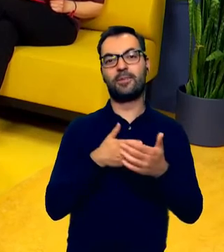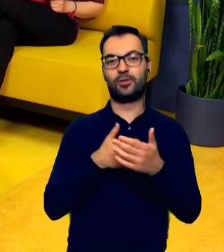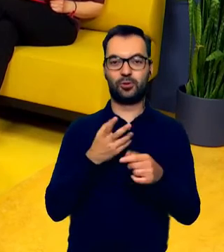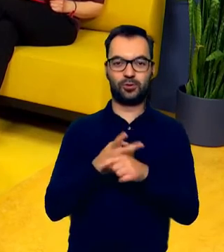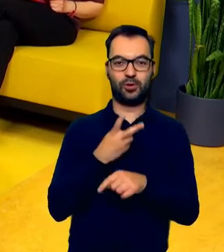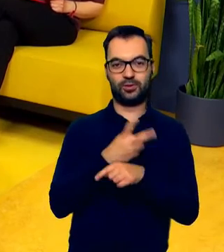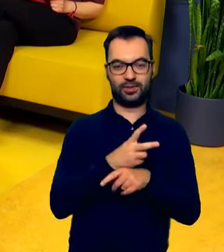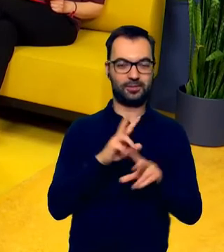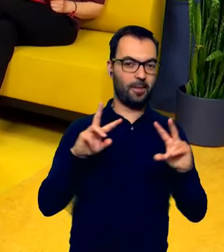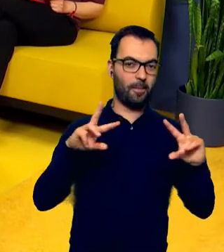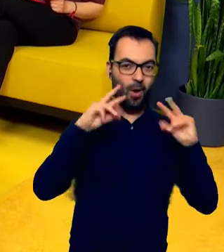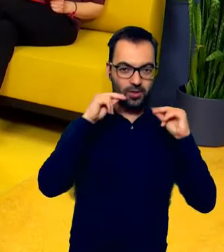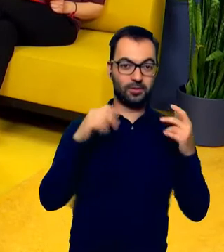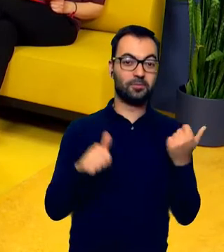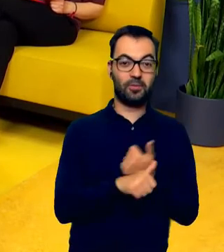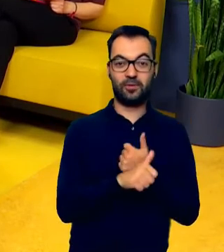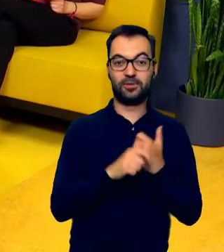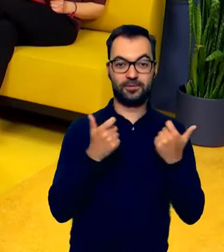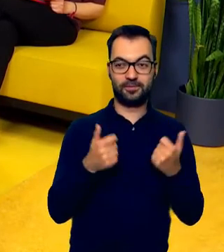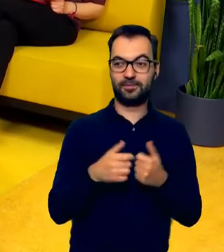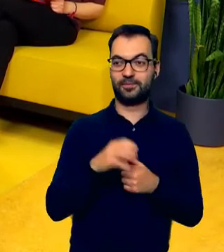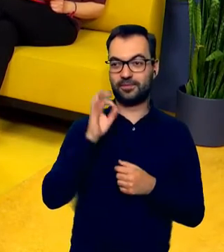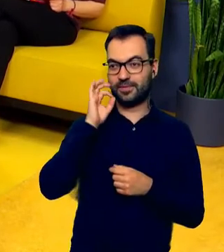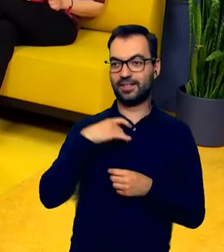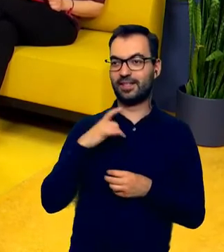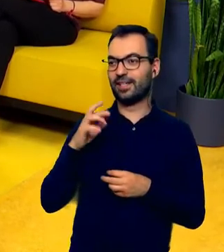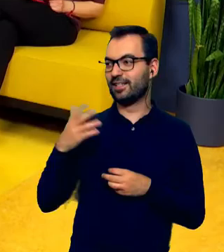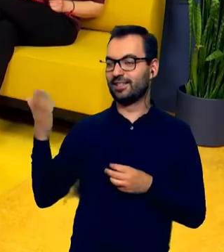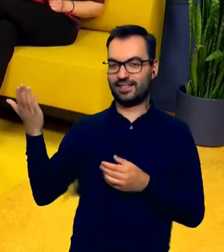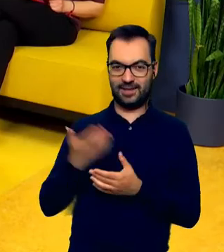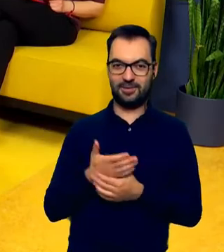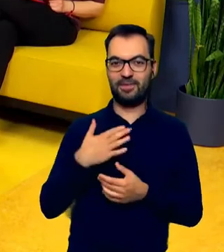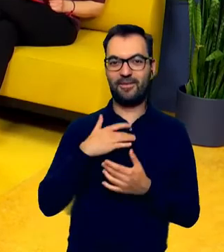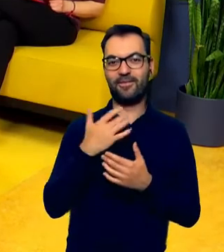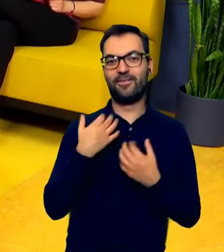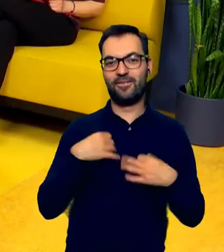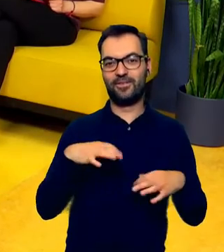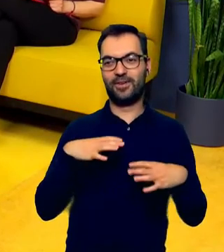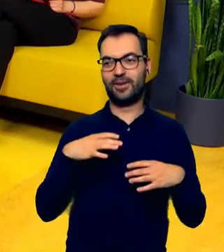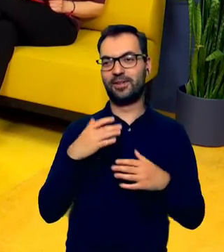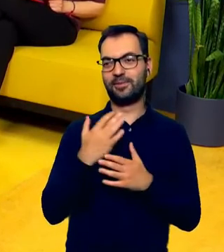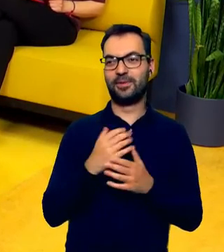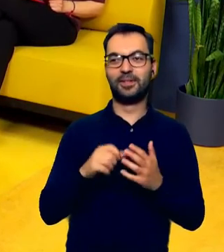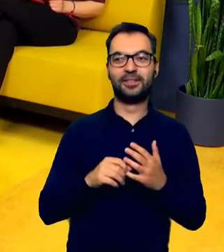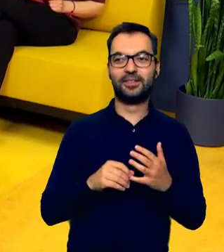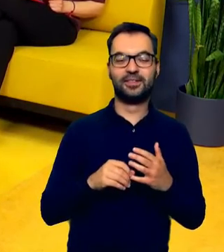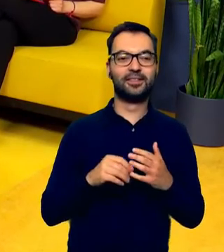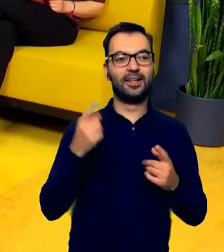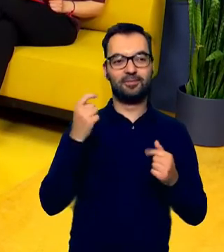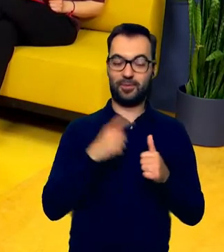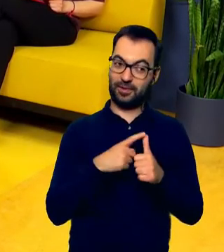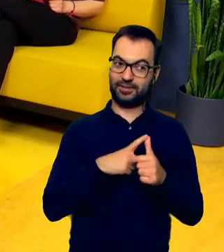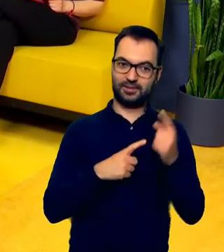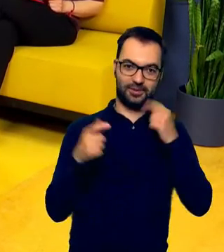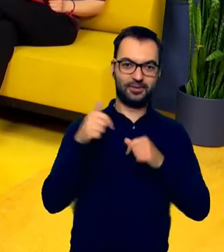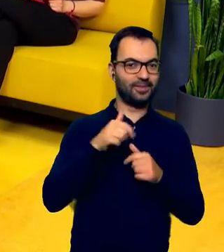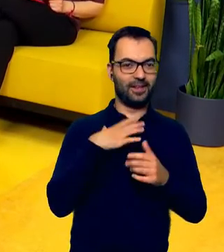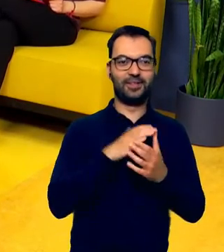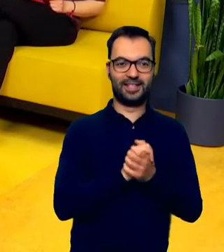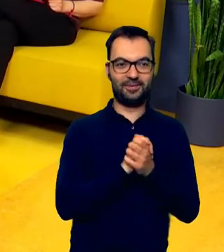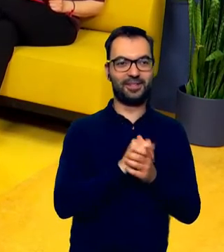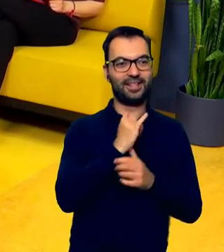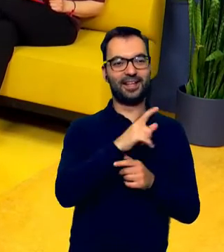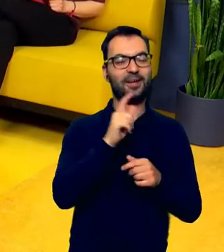do tych rzeczy powoduje, że... Pani Grażyno, zapraszam, mam wolny kanał warsztatu. Akurat. Jakby, tak, po pierwsze myślę, że trzeba było się